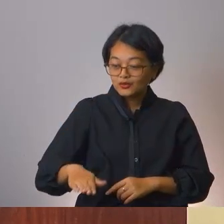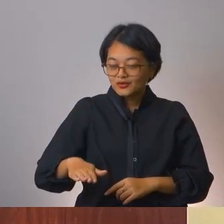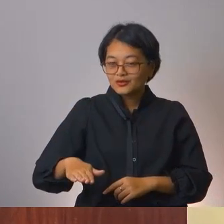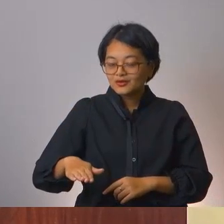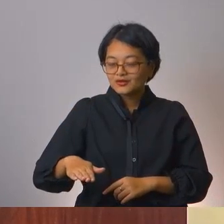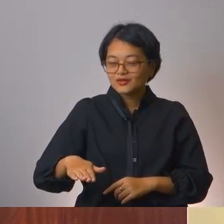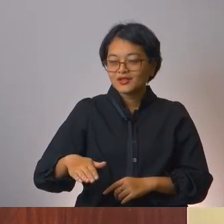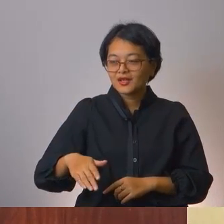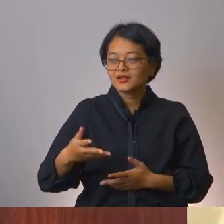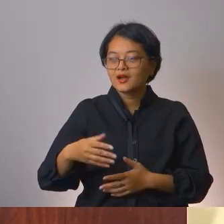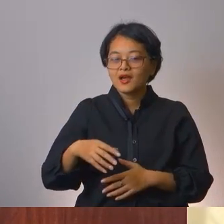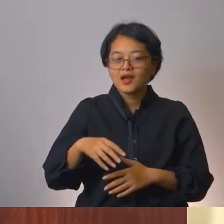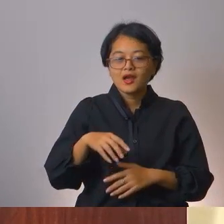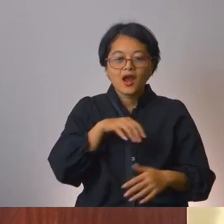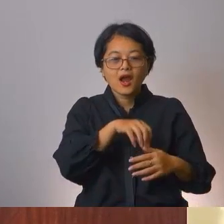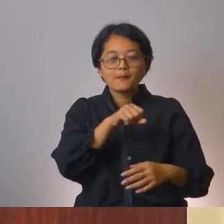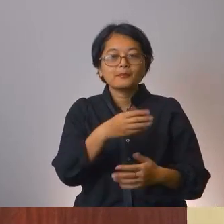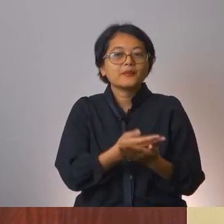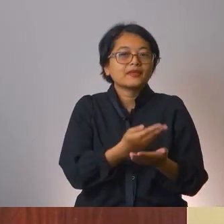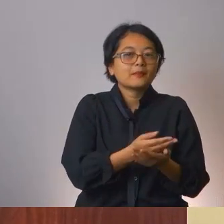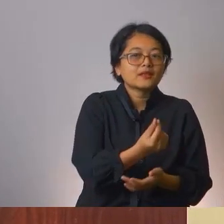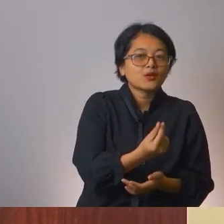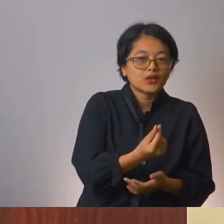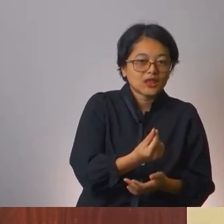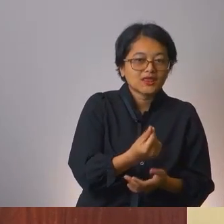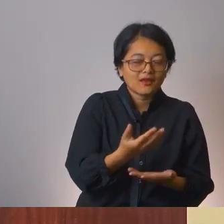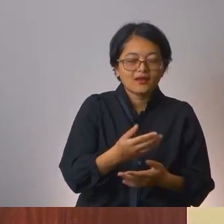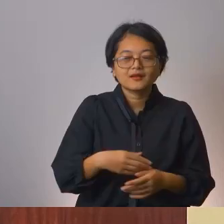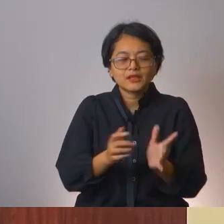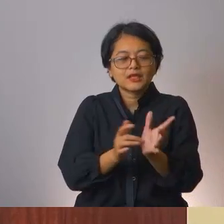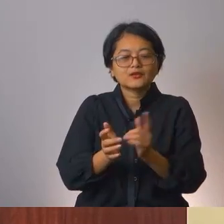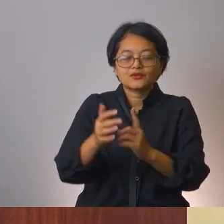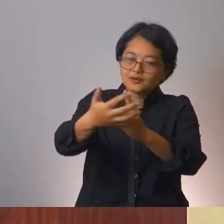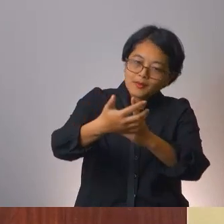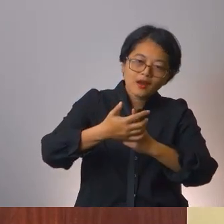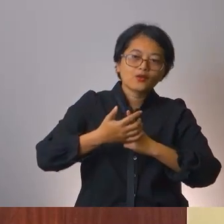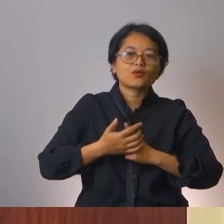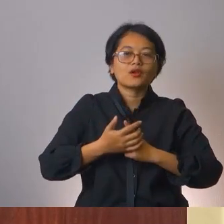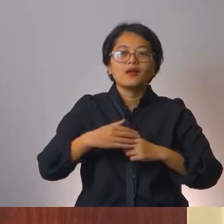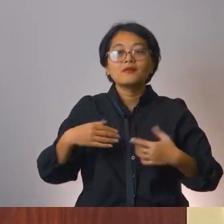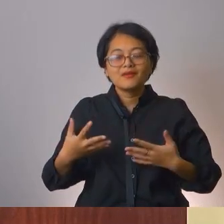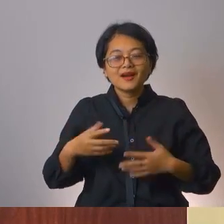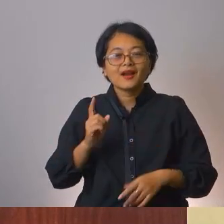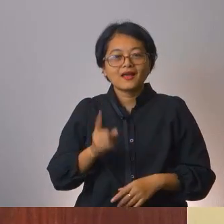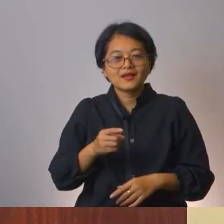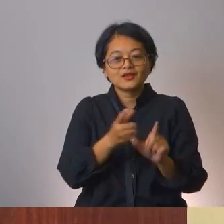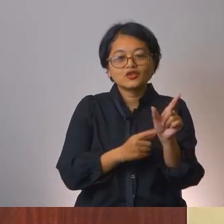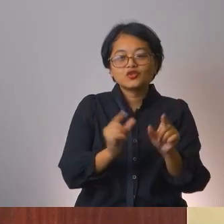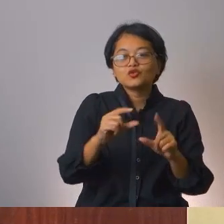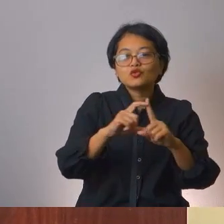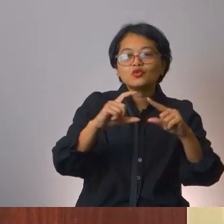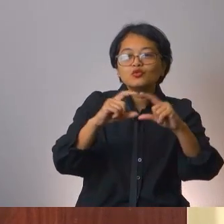Bahkan pada pembasuhan kaki ini, Yesus membasuh kaki Yudas yang dia tahu